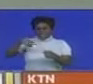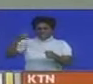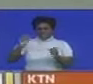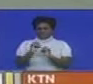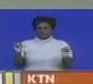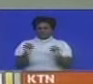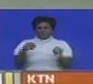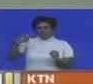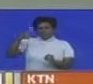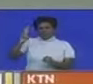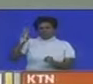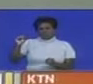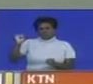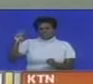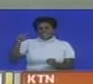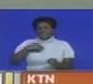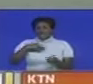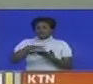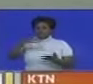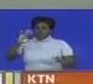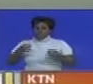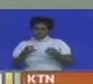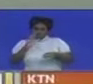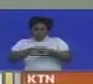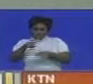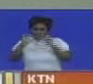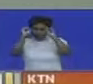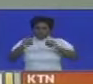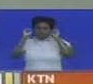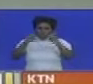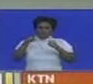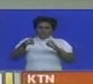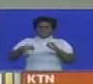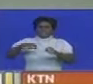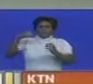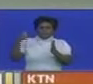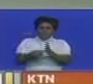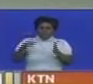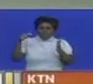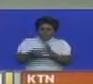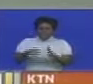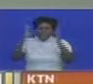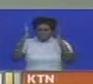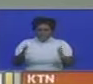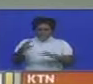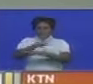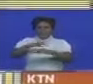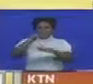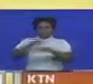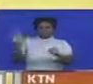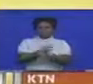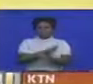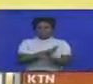Mwanahabari wetu Hussein Mohamed anaarifu zaidi kuhusiana na mgomo huu ambao umekuwa donda sugu nchini.